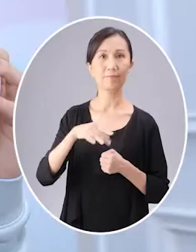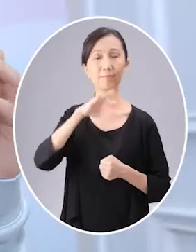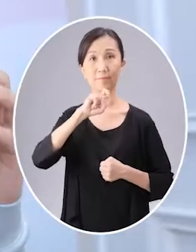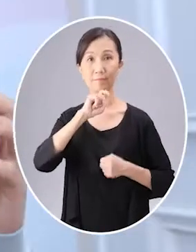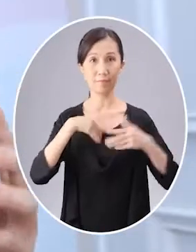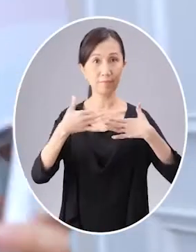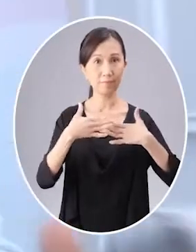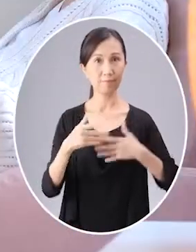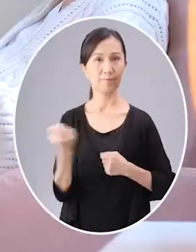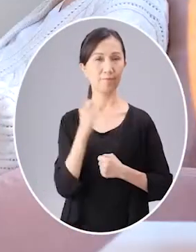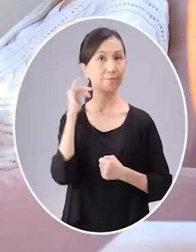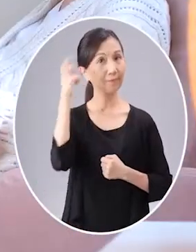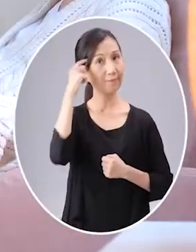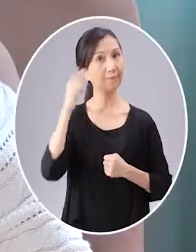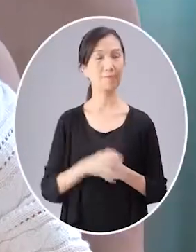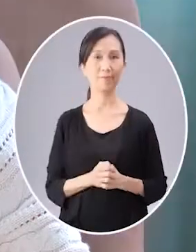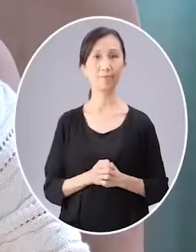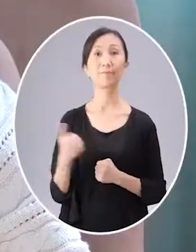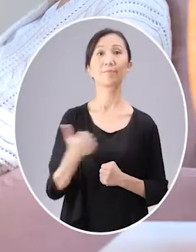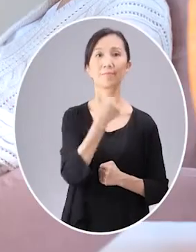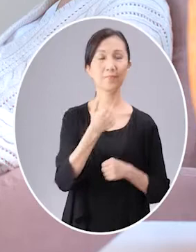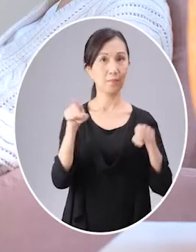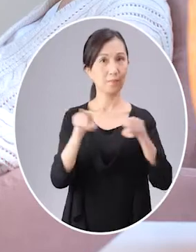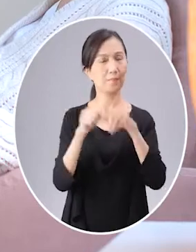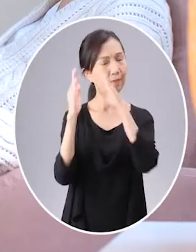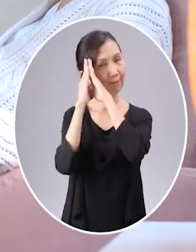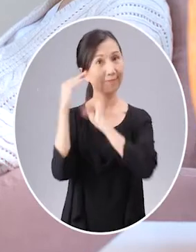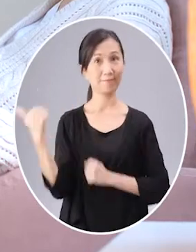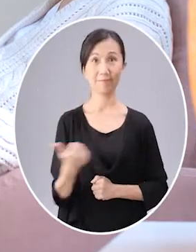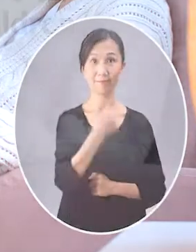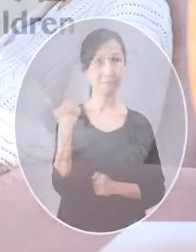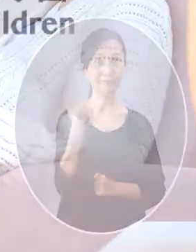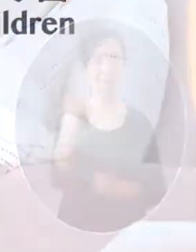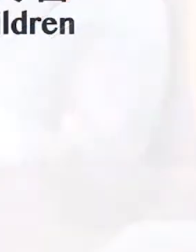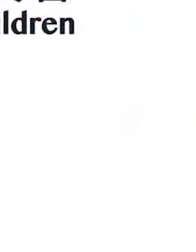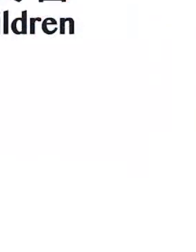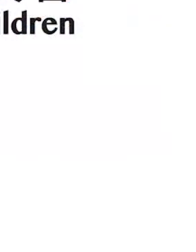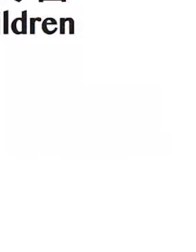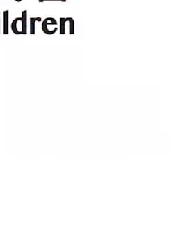啲。有乜嘢唔妥，我可以即刻知道。 好啊，咁大家都有觉好瞓啦。